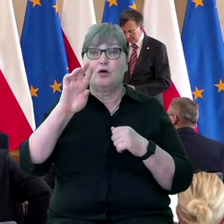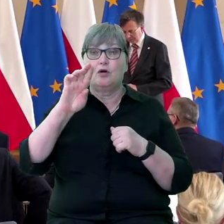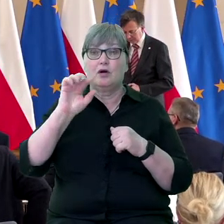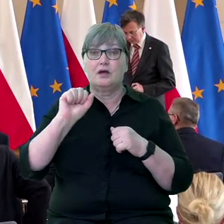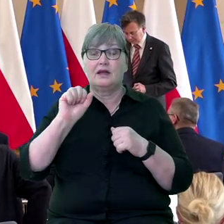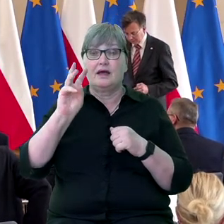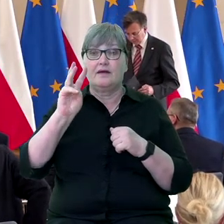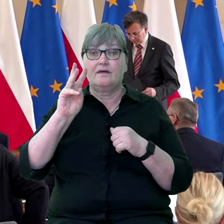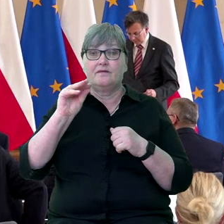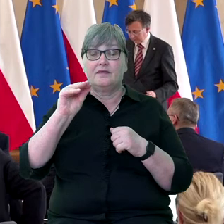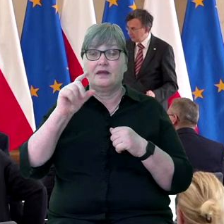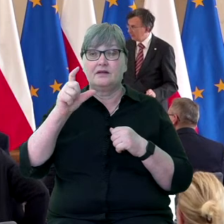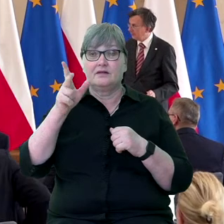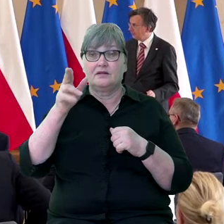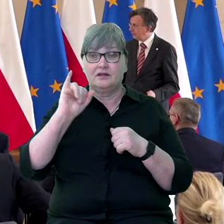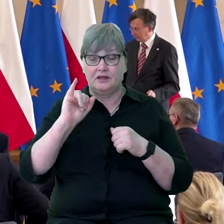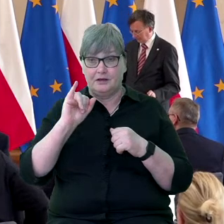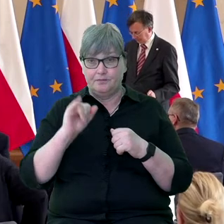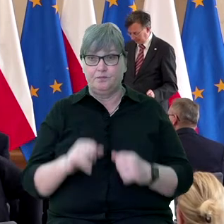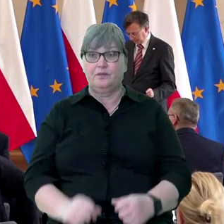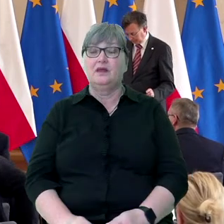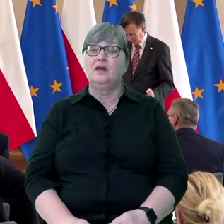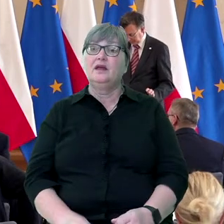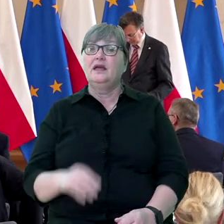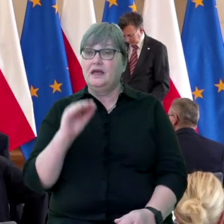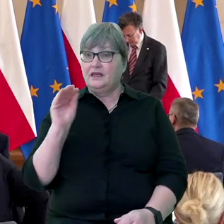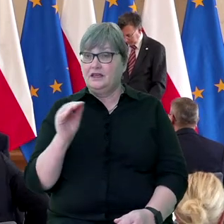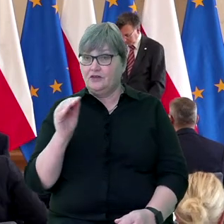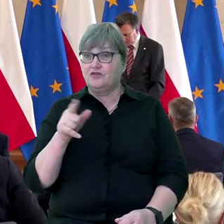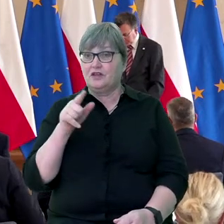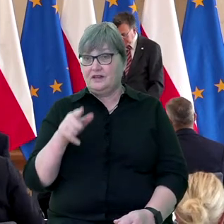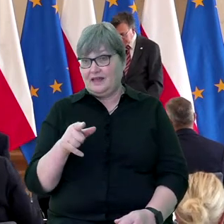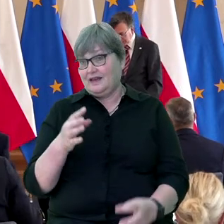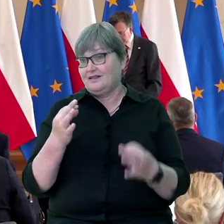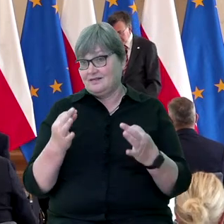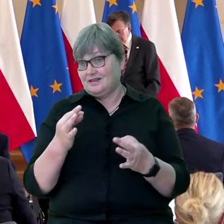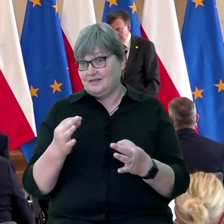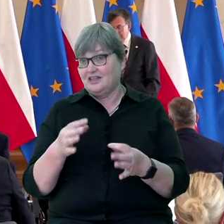Panie ministrze, ale przed nami jeszcze oficjalne powitanie.